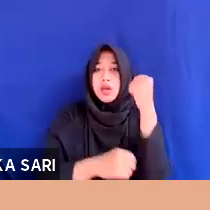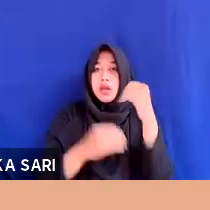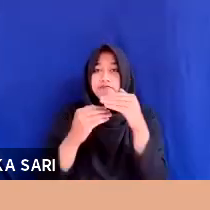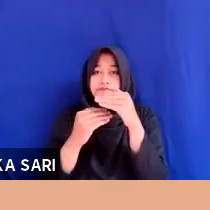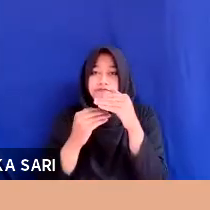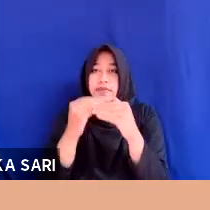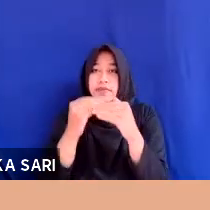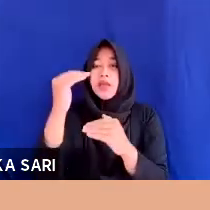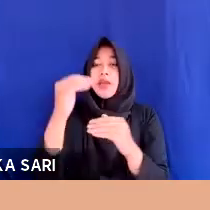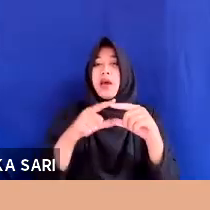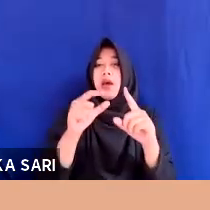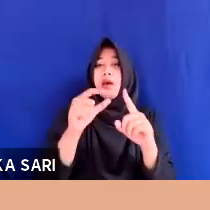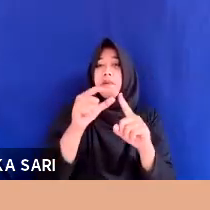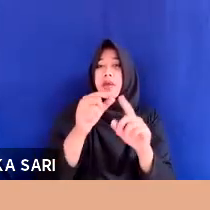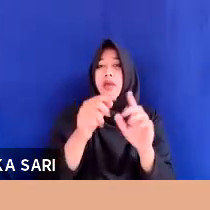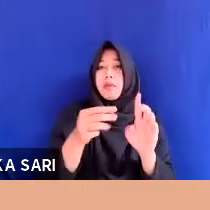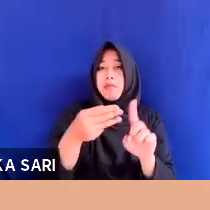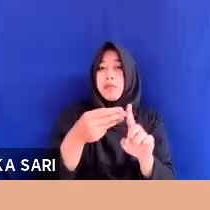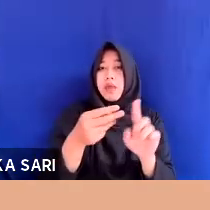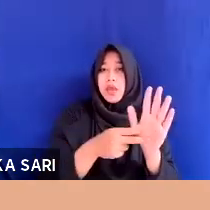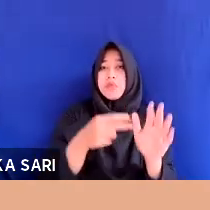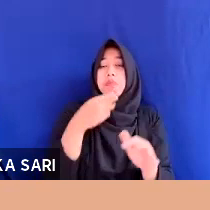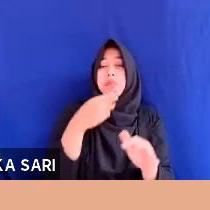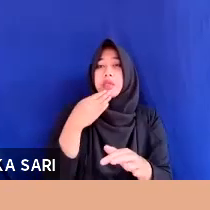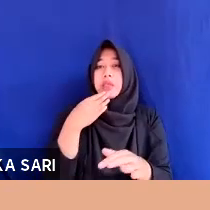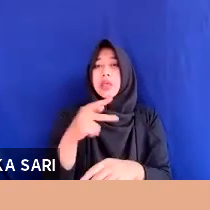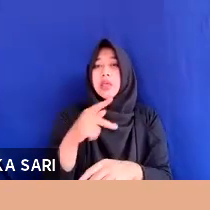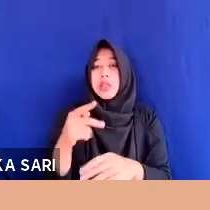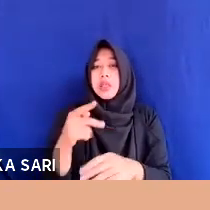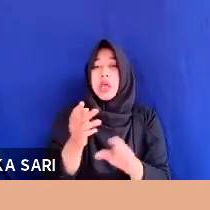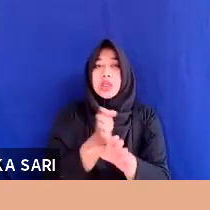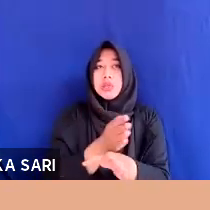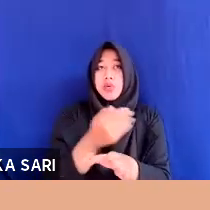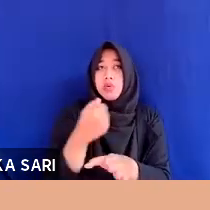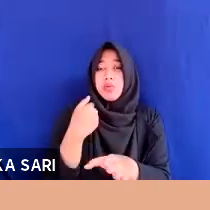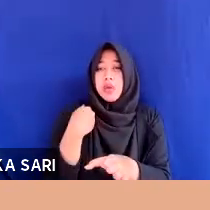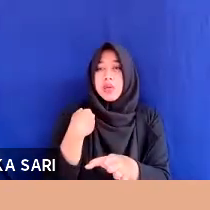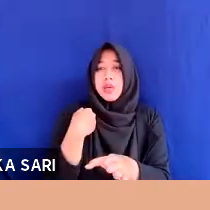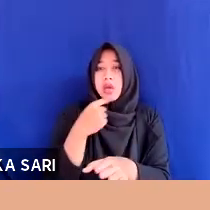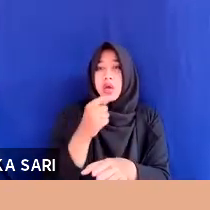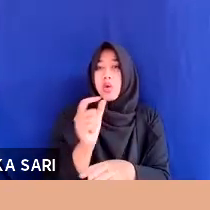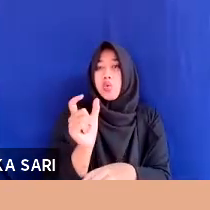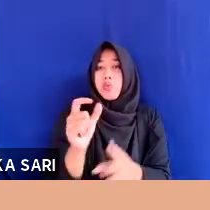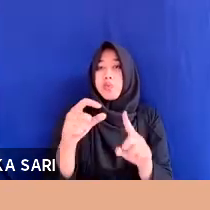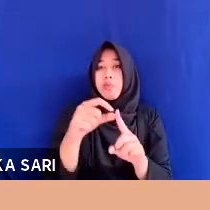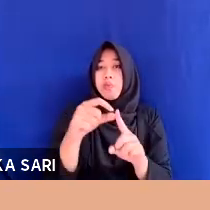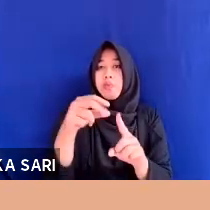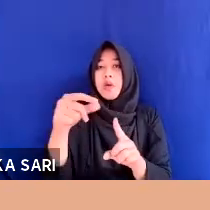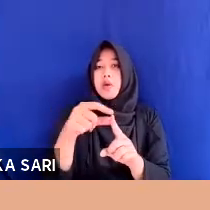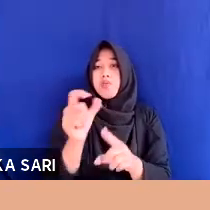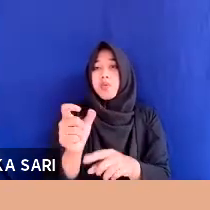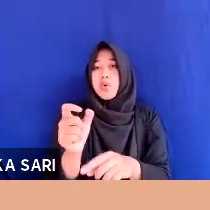APBN kan biasanya kita ini ya sebelum ada undang perpu ya yang menjadi undang-undang nomor 2